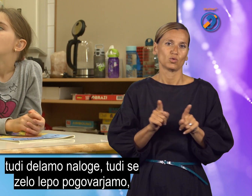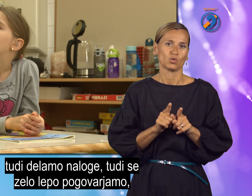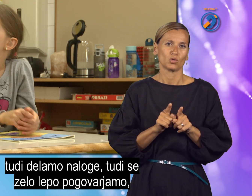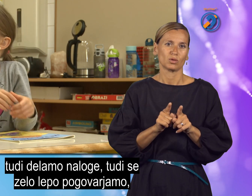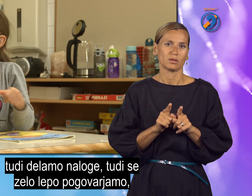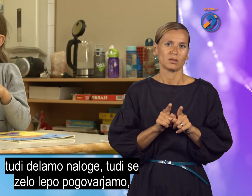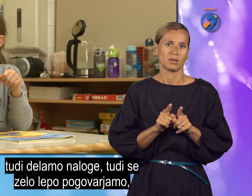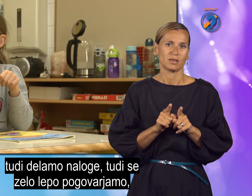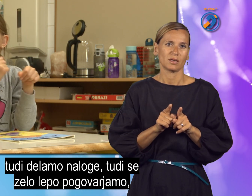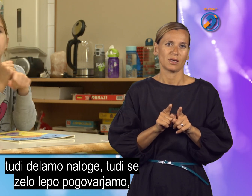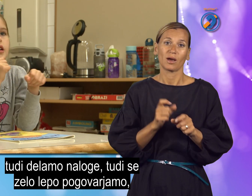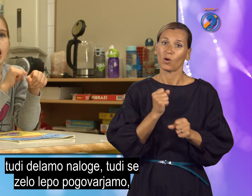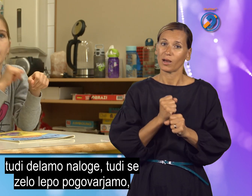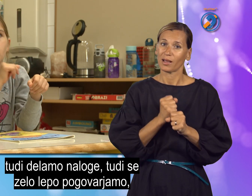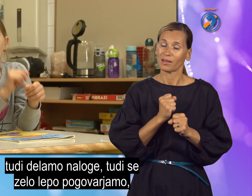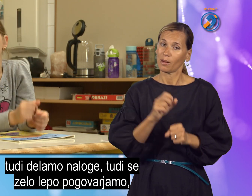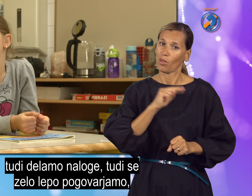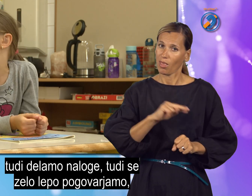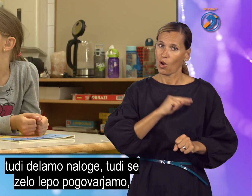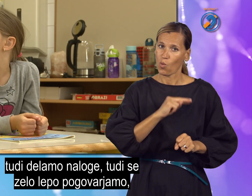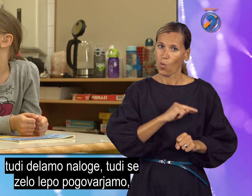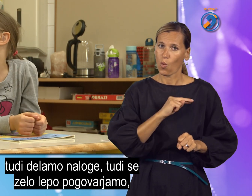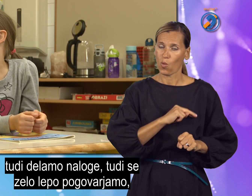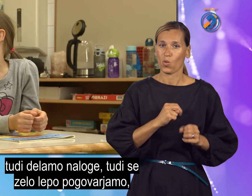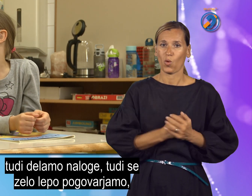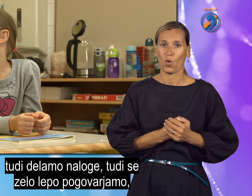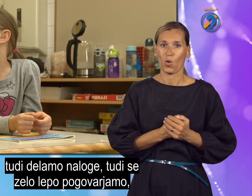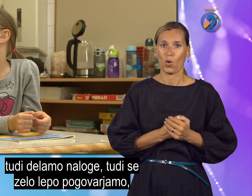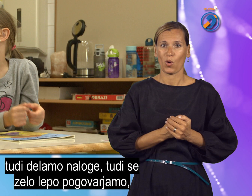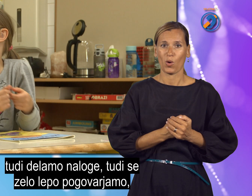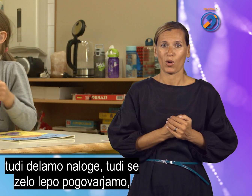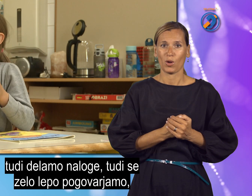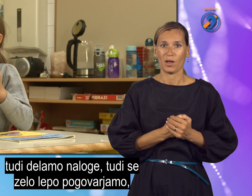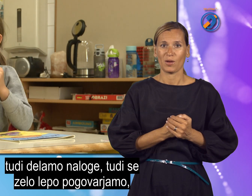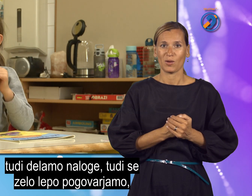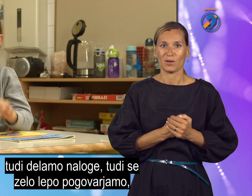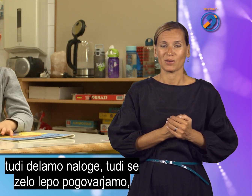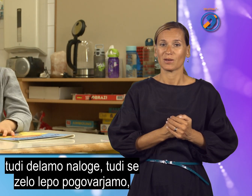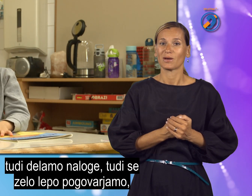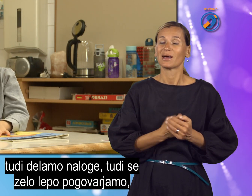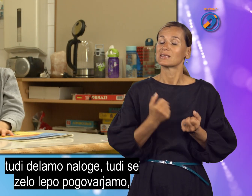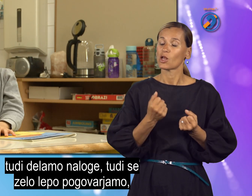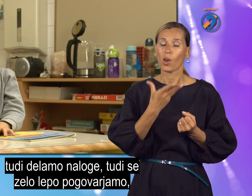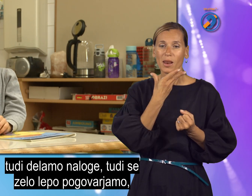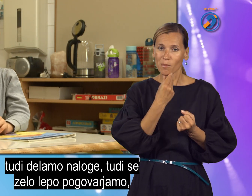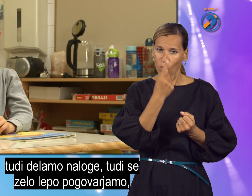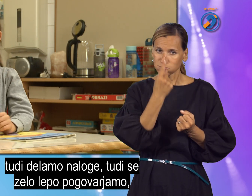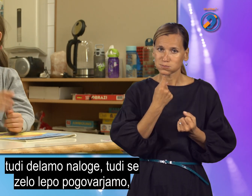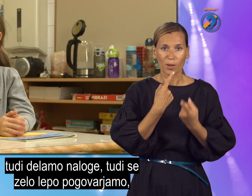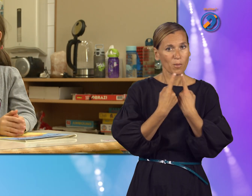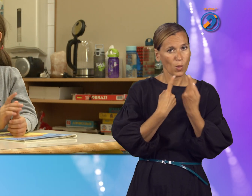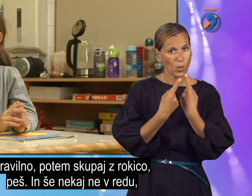Tudi dela naloga, tudi se zelo lepo